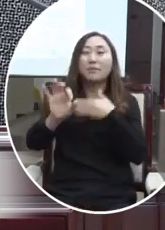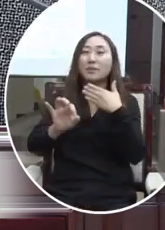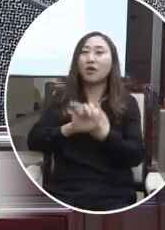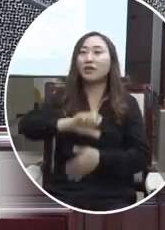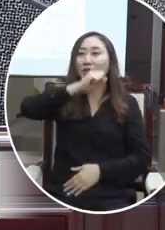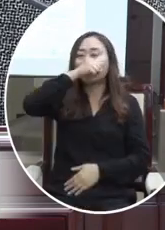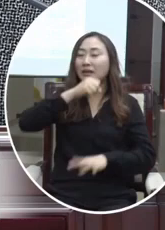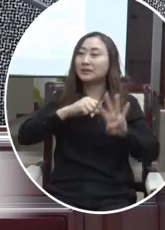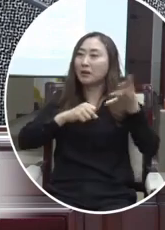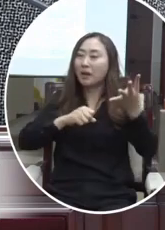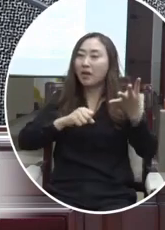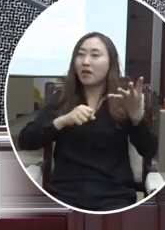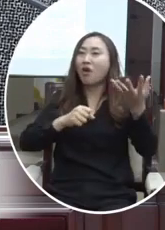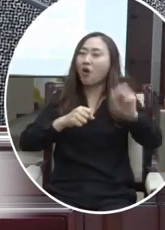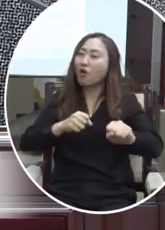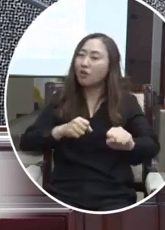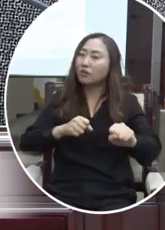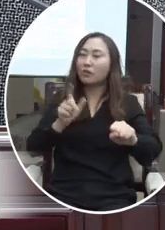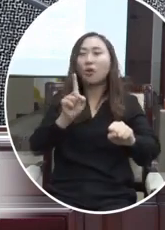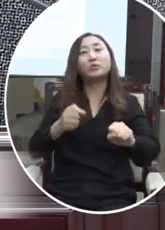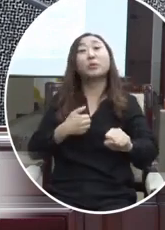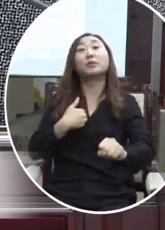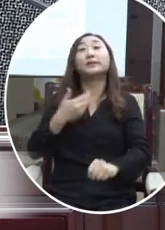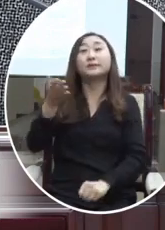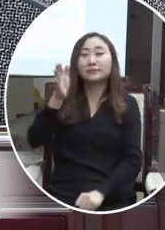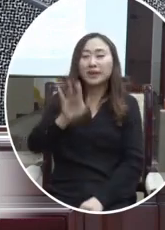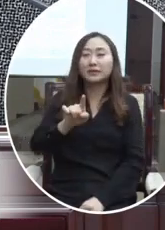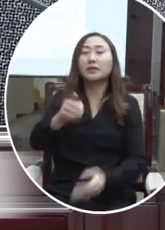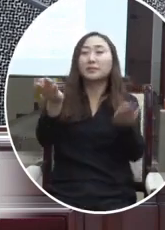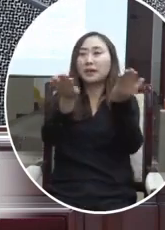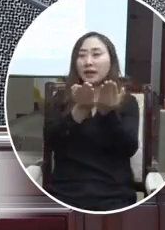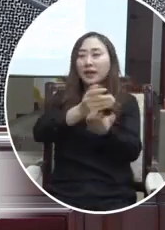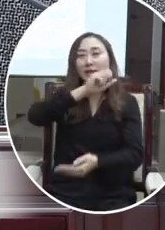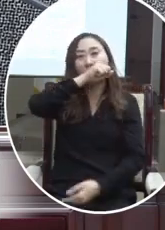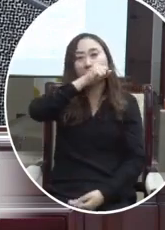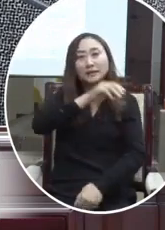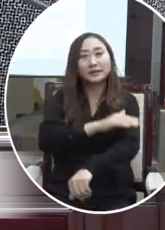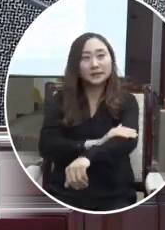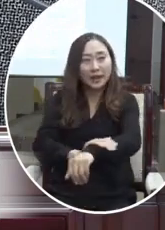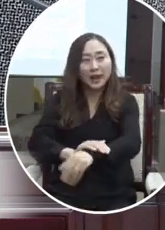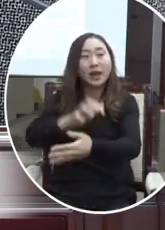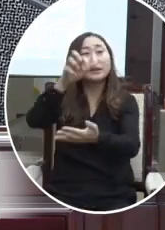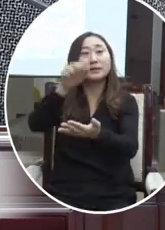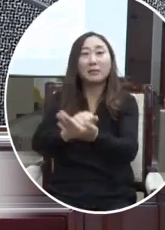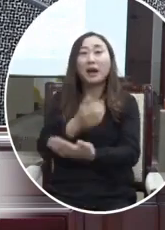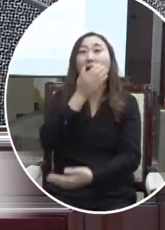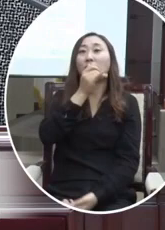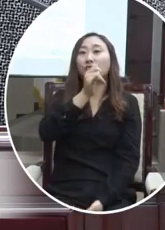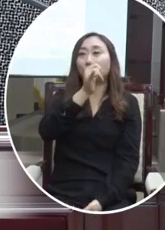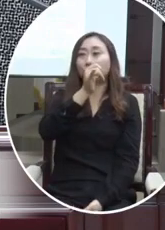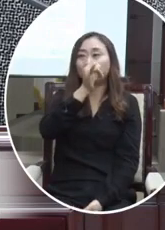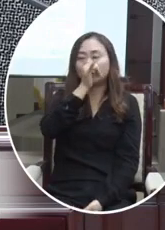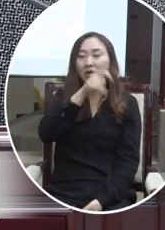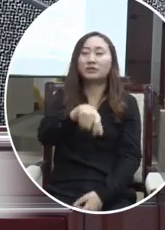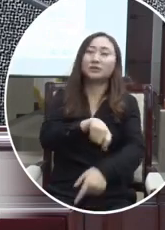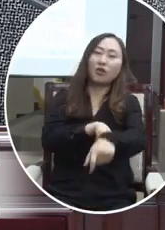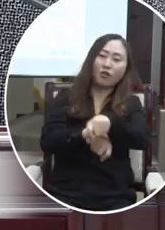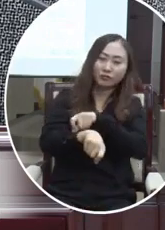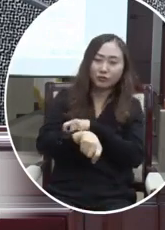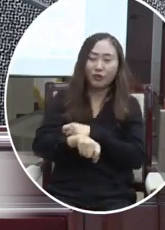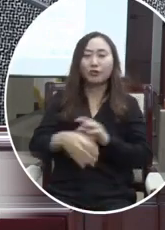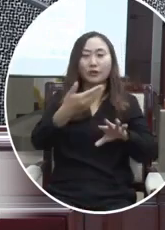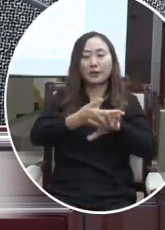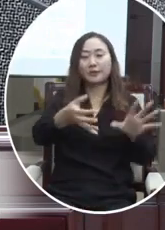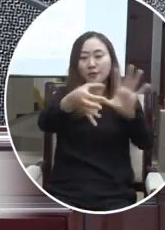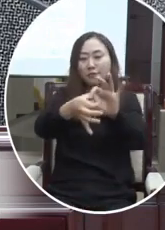뭐 예산이 뭐 400억이 될지 뭐 어쩔지는 모르겠습니다만은 거기에 맞게 예산만 잘 확보만 된다면 저희도 적극